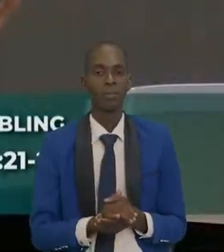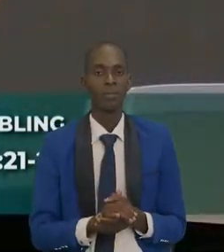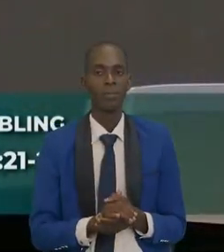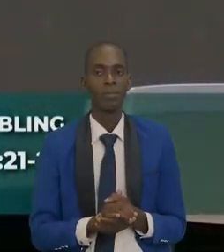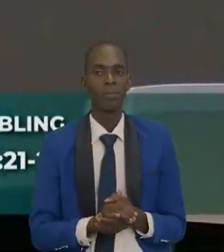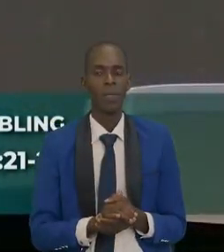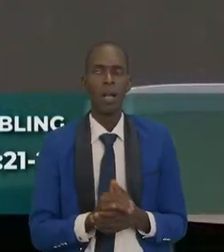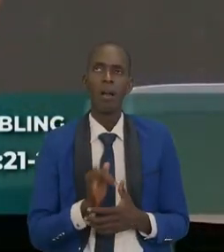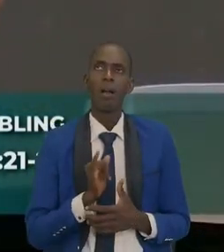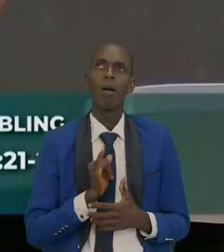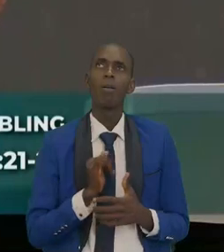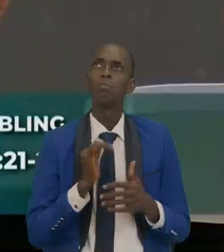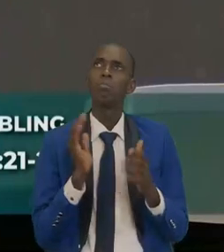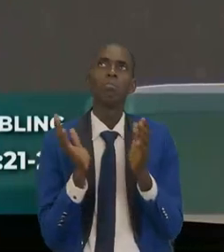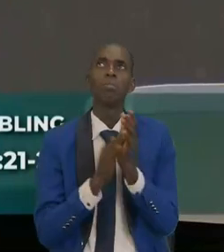je loue Dieu,